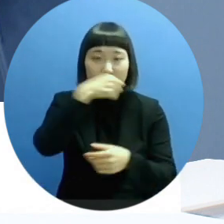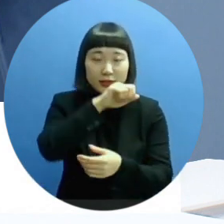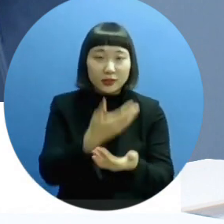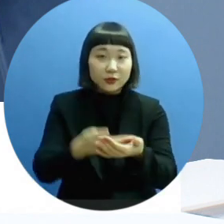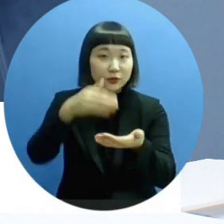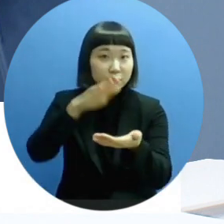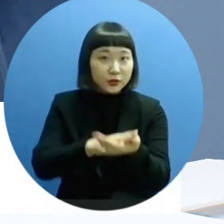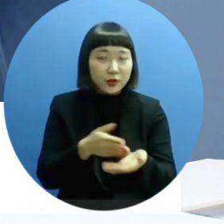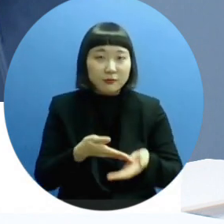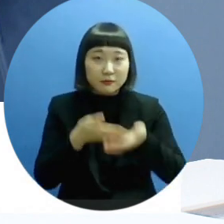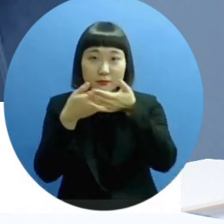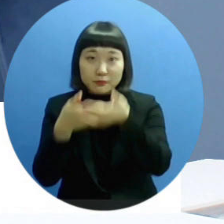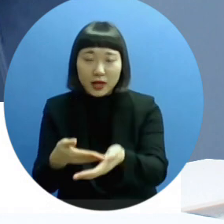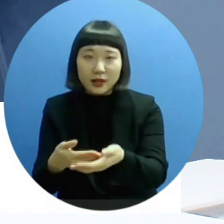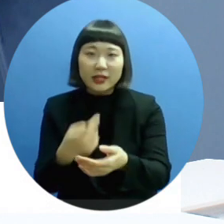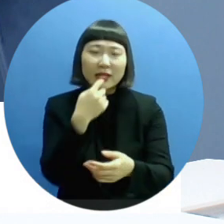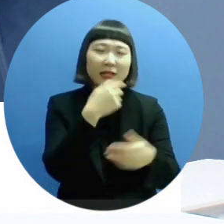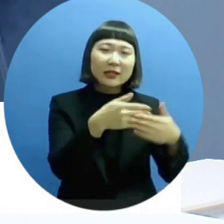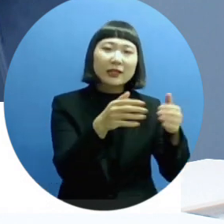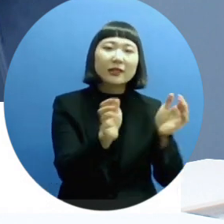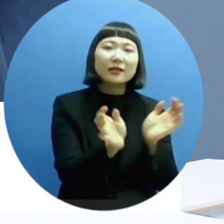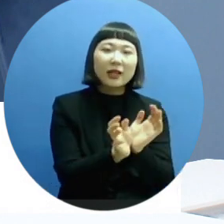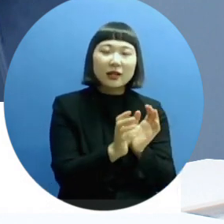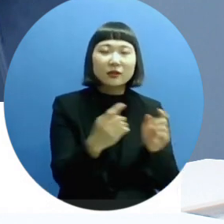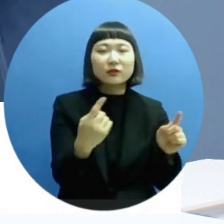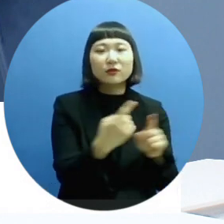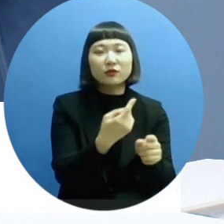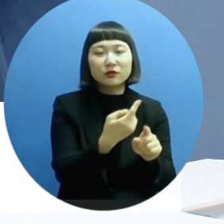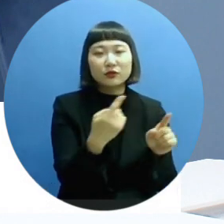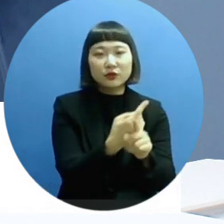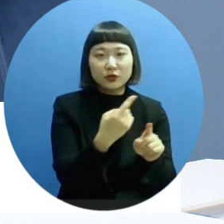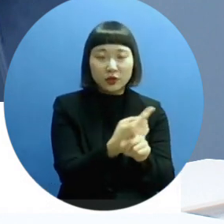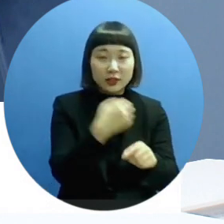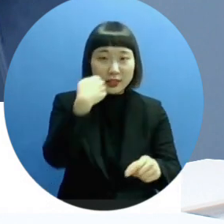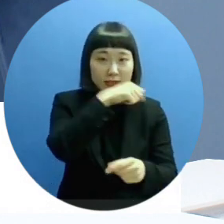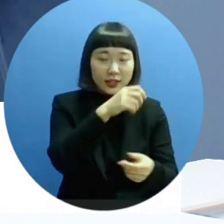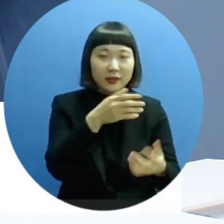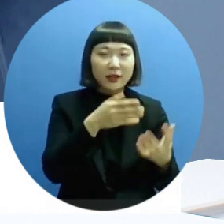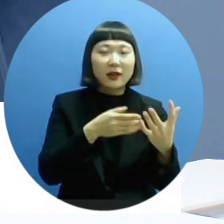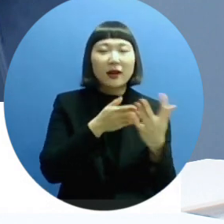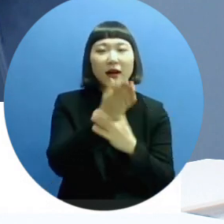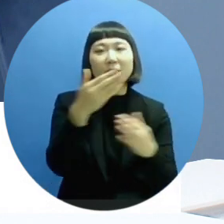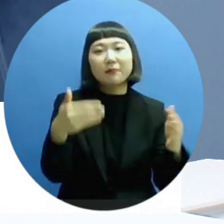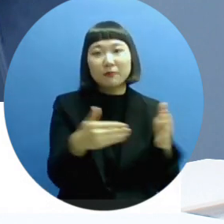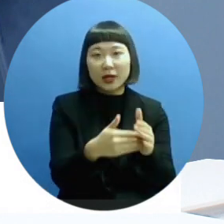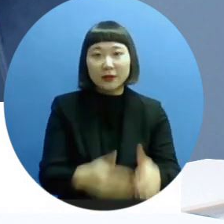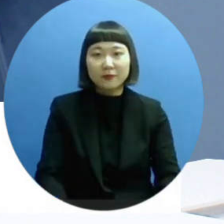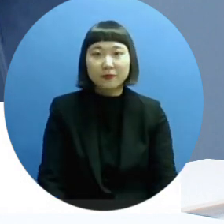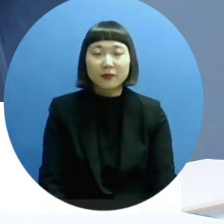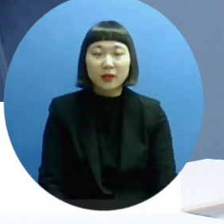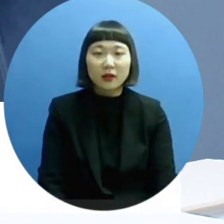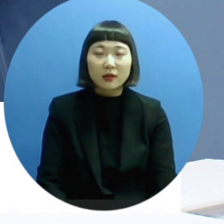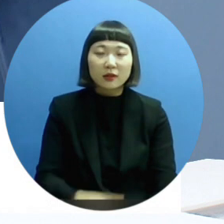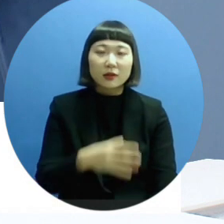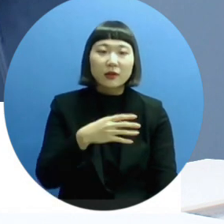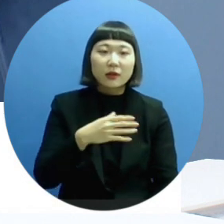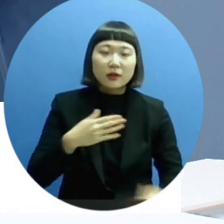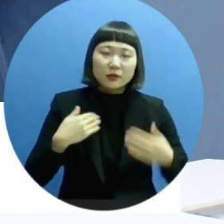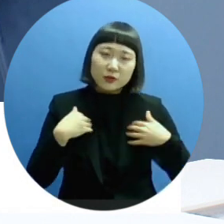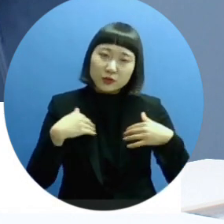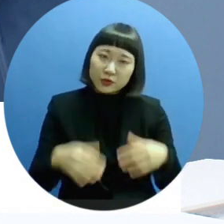민주당이 제출한 수정안이 최종 통과됐는데요. 박종효 구청장의 중점 사업인 취약계층 산후조리비